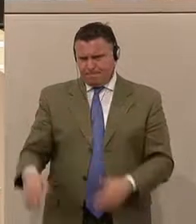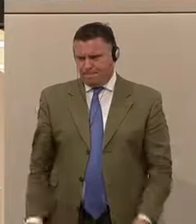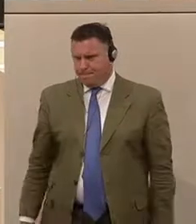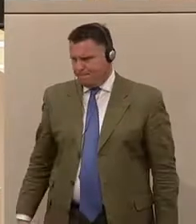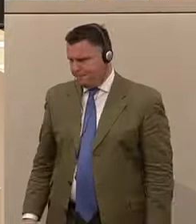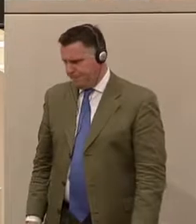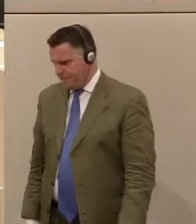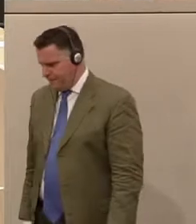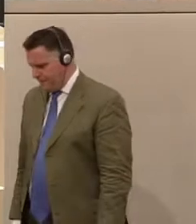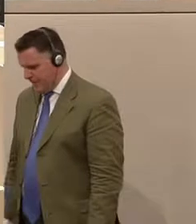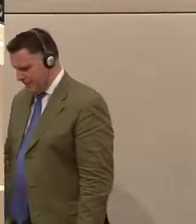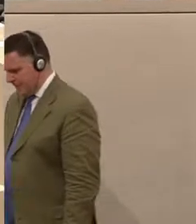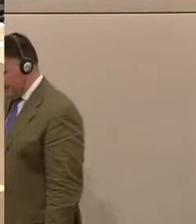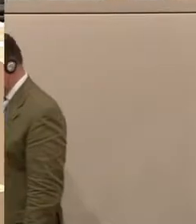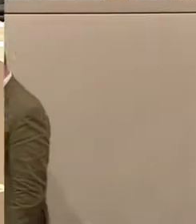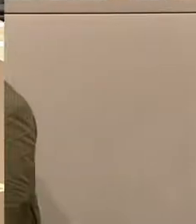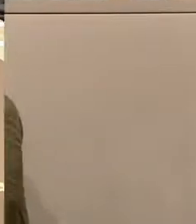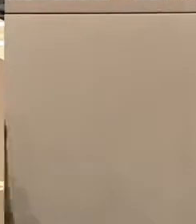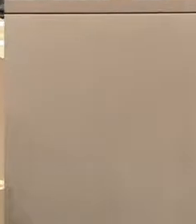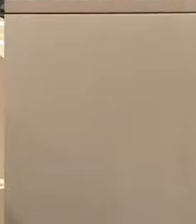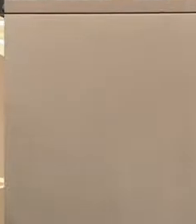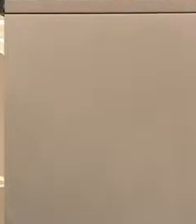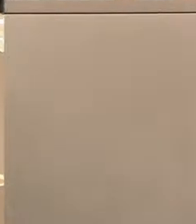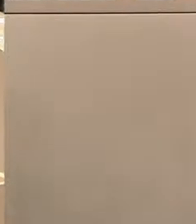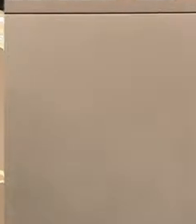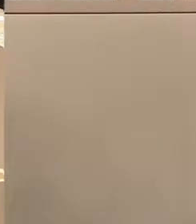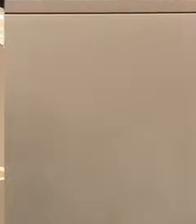Johannes Schmuckenschlager, der ÖVP-Umweltsprecher, verteidigt